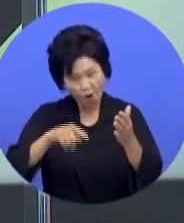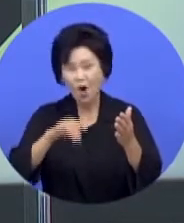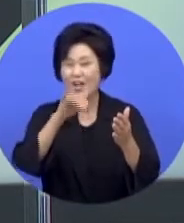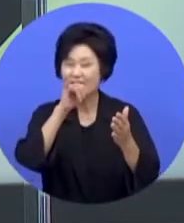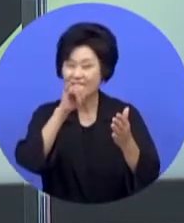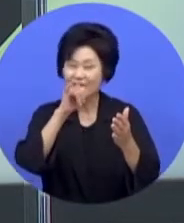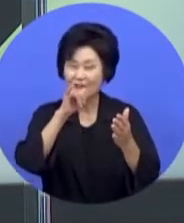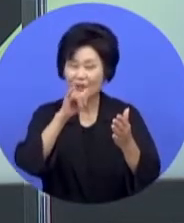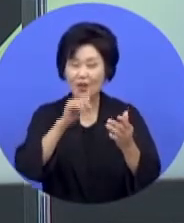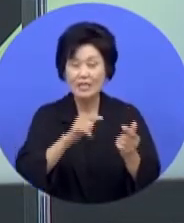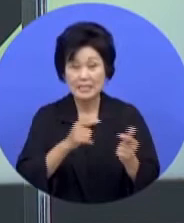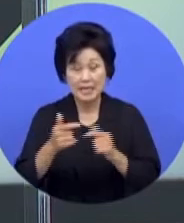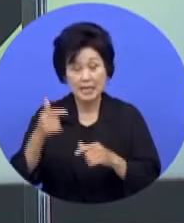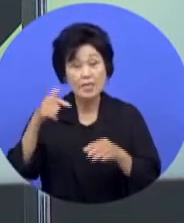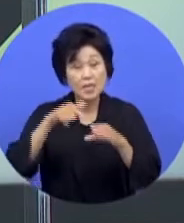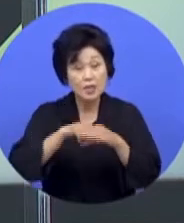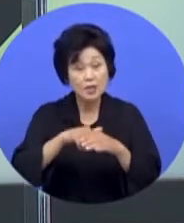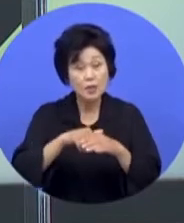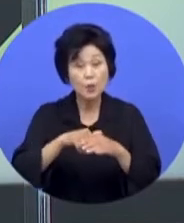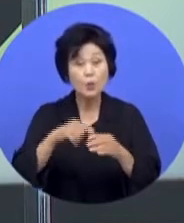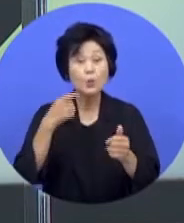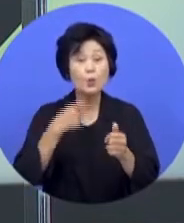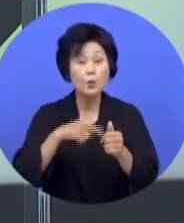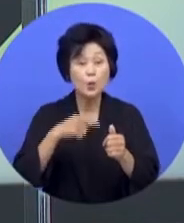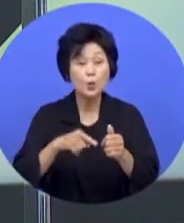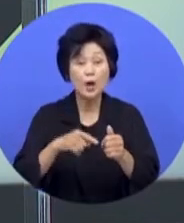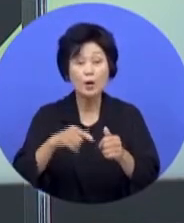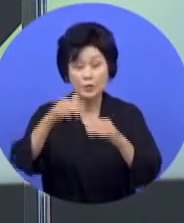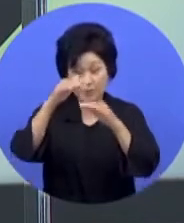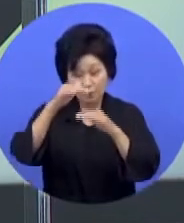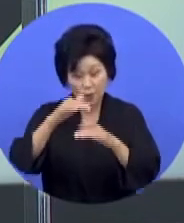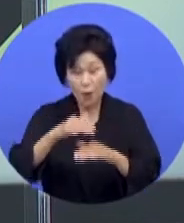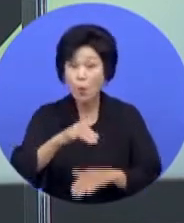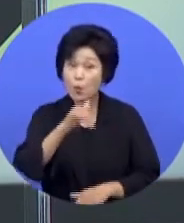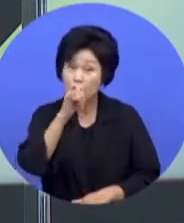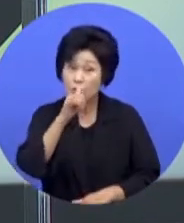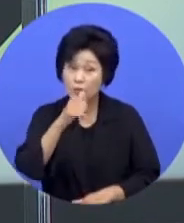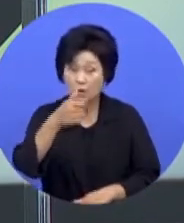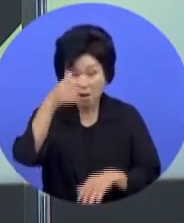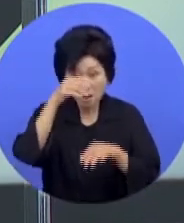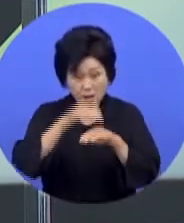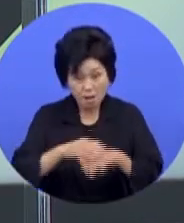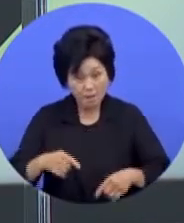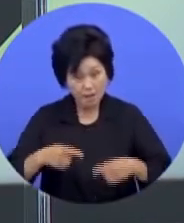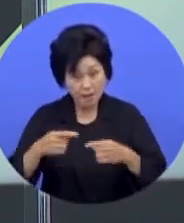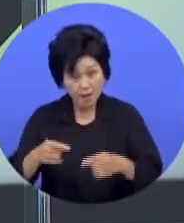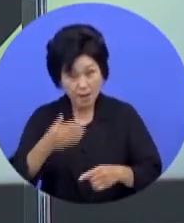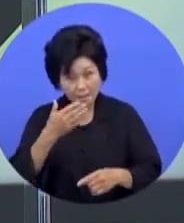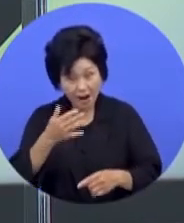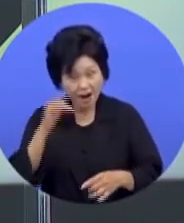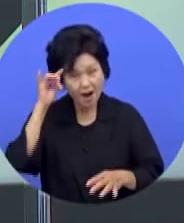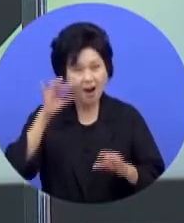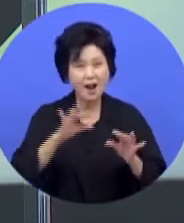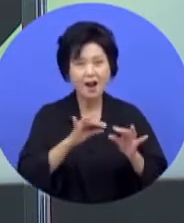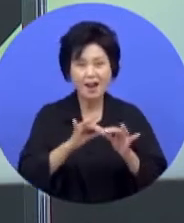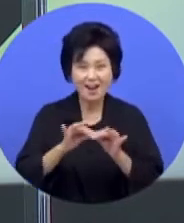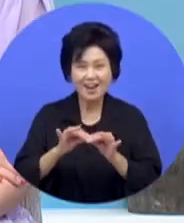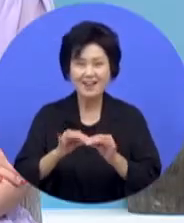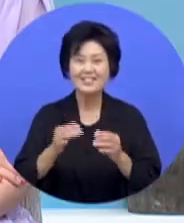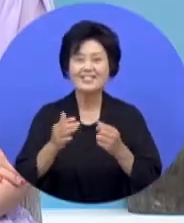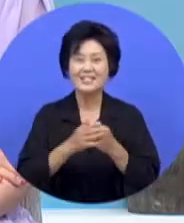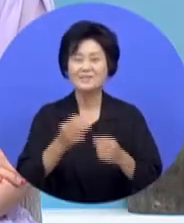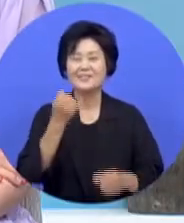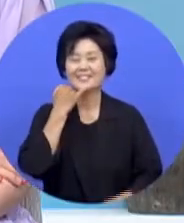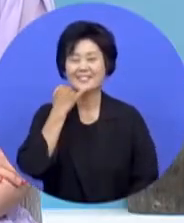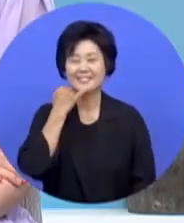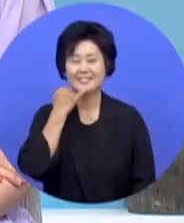기독교 교육한다라는 이런 모든 것들 그다음에 예배 출석해야 된다 이런 네네. 것에 관해서 동의를 하고 오기 때문에 네. 예. 괜찮습니다. 그러니까 복된 교회